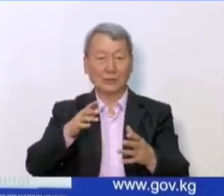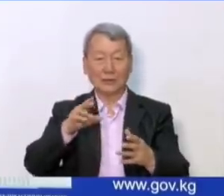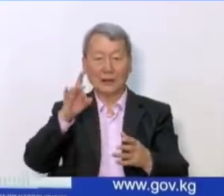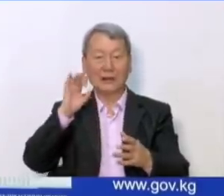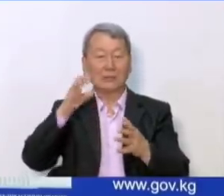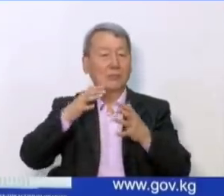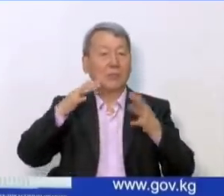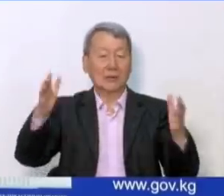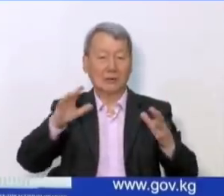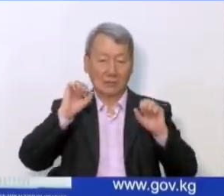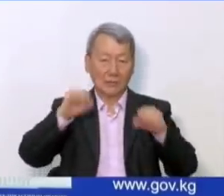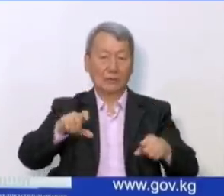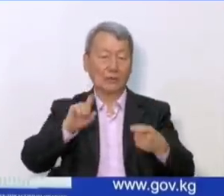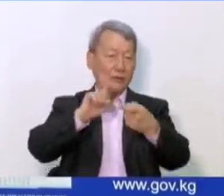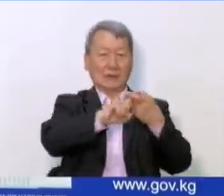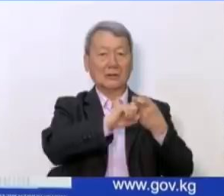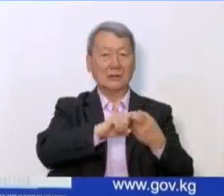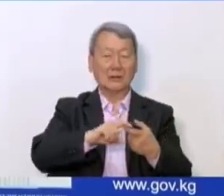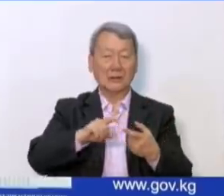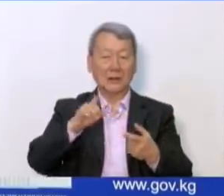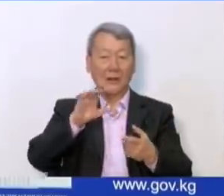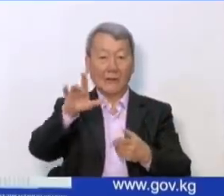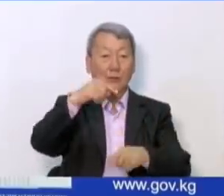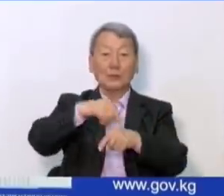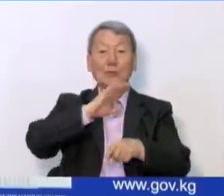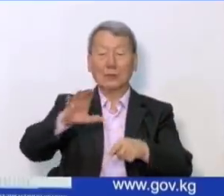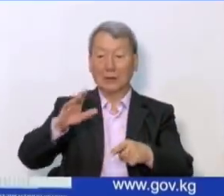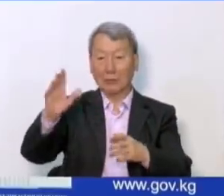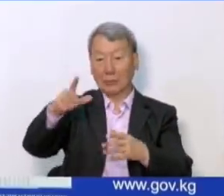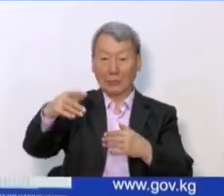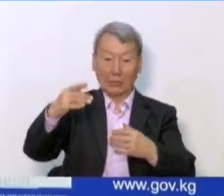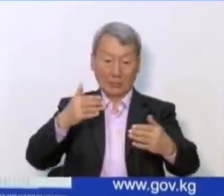жагдайларды жарата турган болуп атат. Билинбестен өтө жакын келип калып